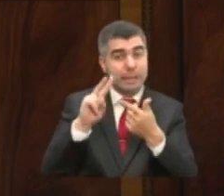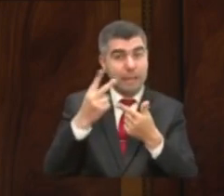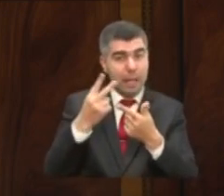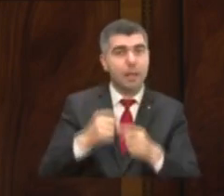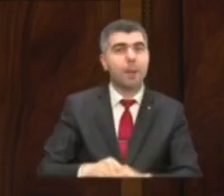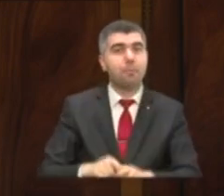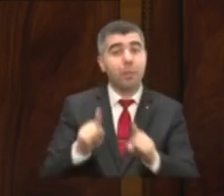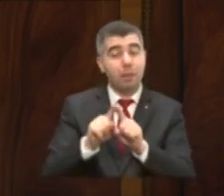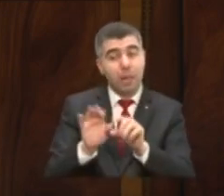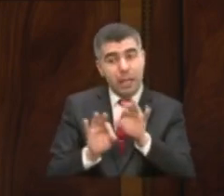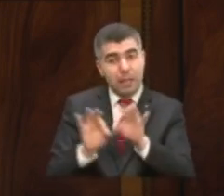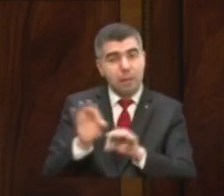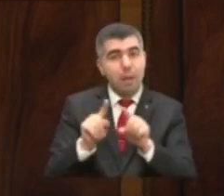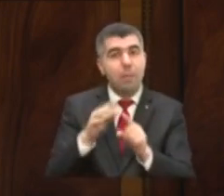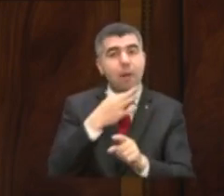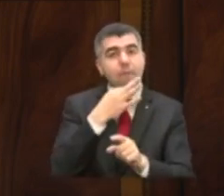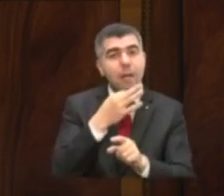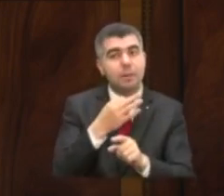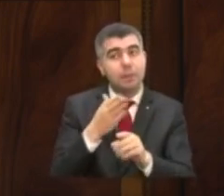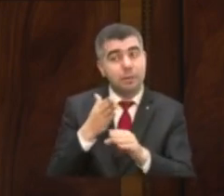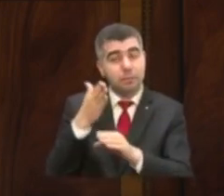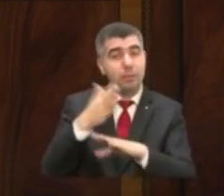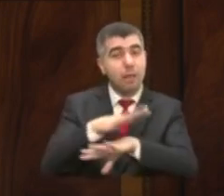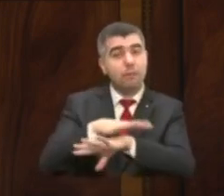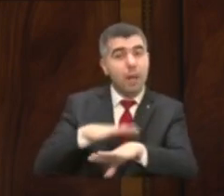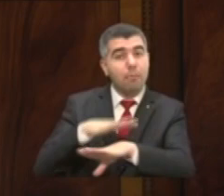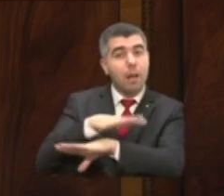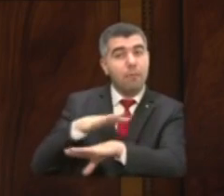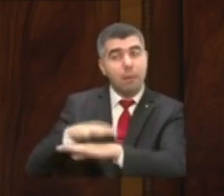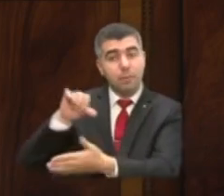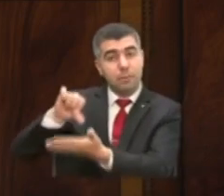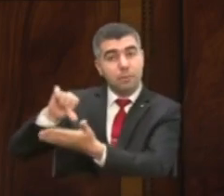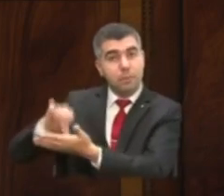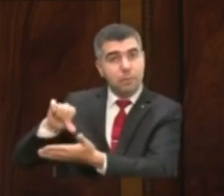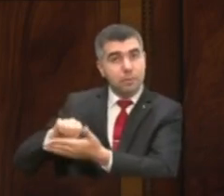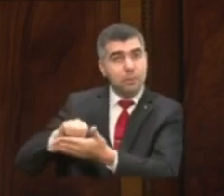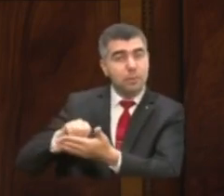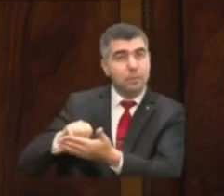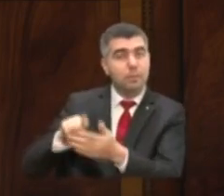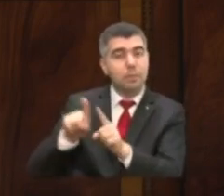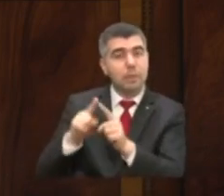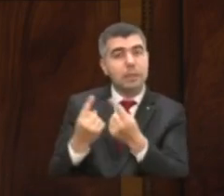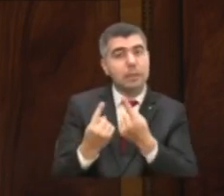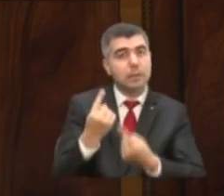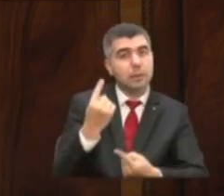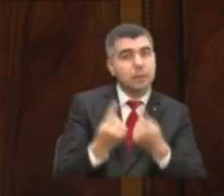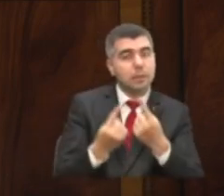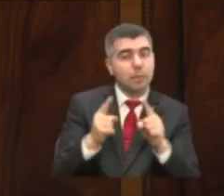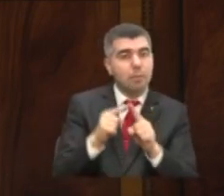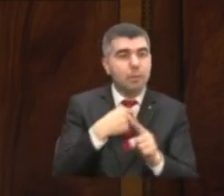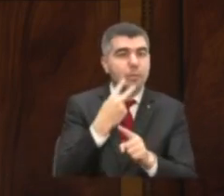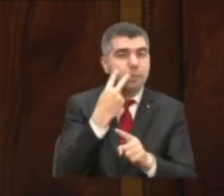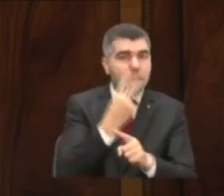الاجراءات غادي تكون فيها مرونه، لان غادي نمشيو للجهويه، غادي تكون جهويه او حتى الاقليميه، غادي تكون فيها واحد شويه، غادي ناخذوا بعين